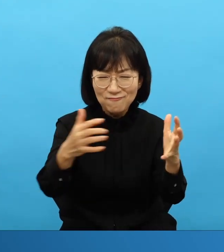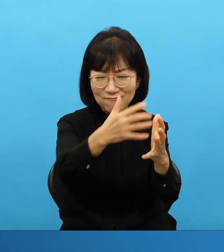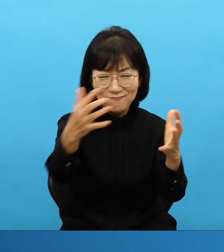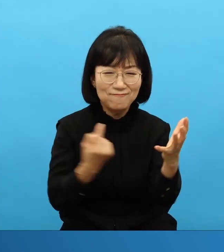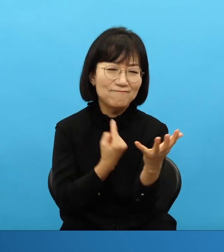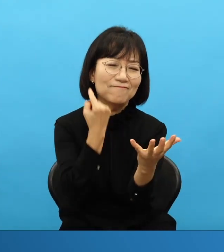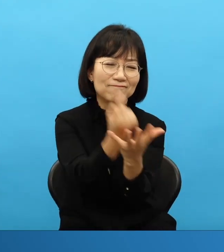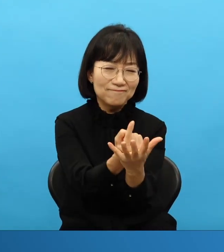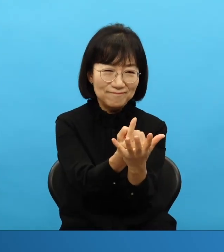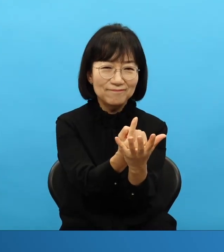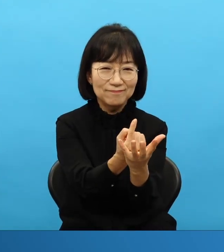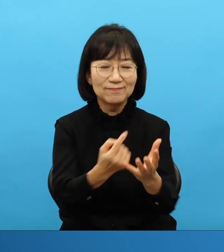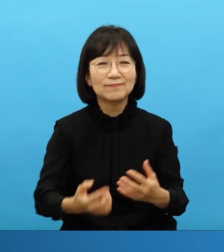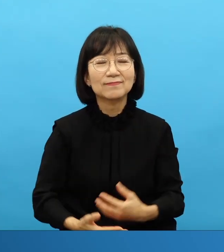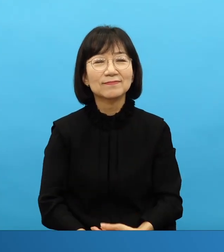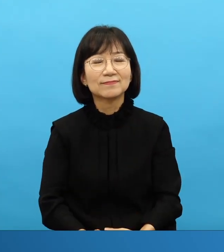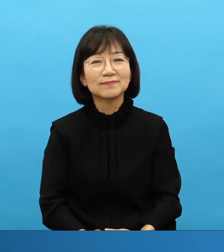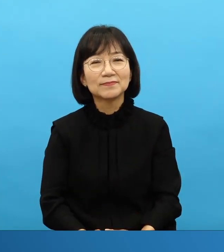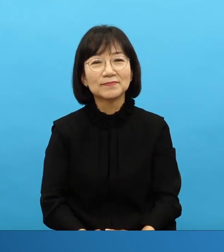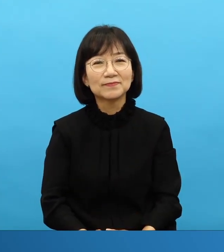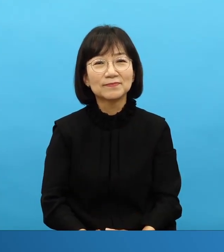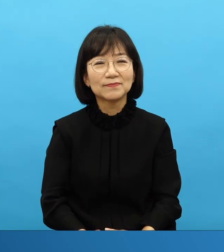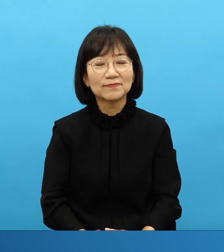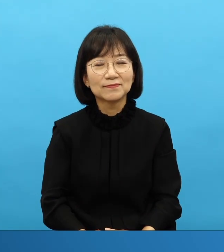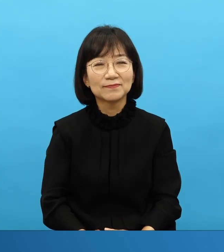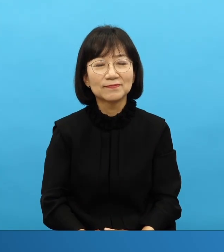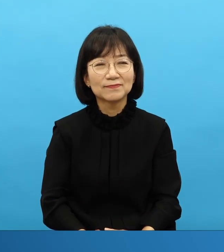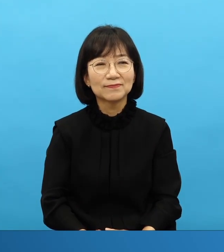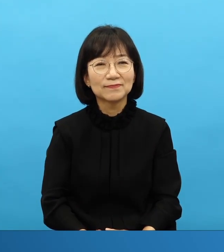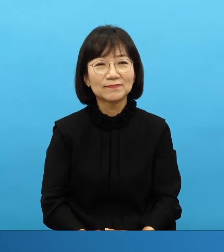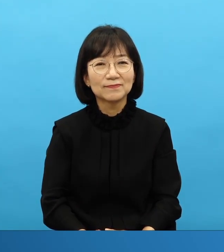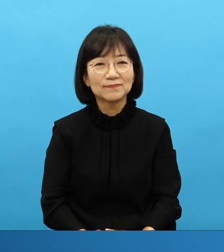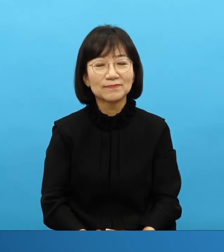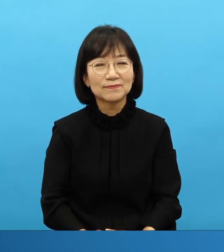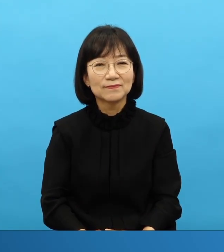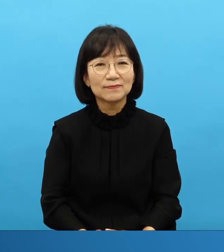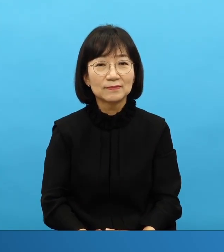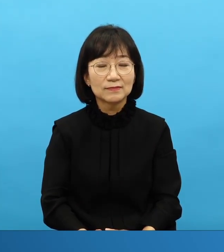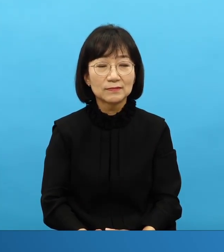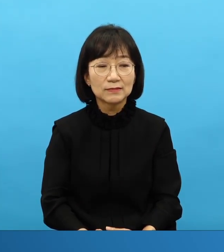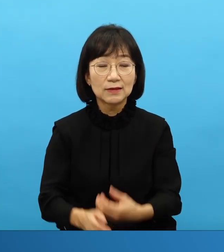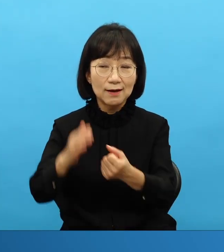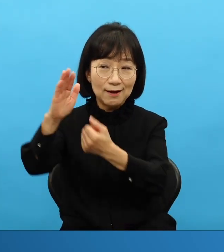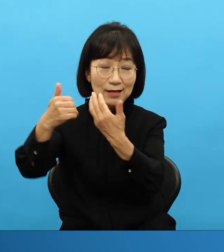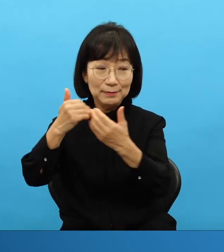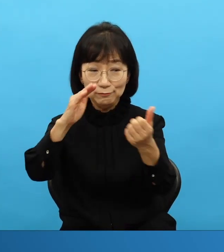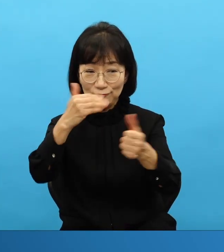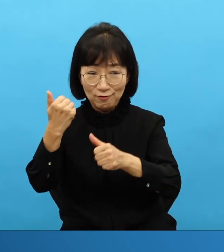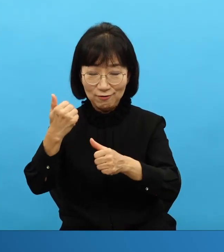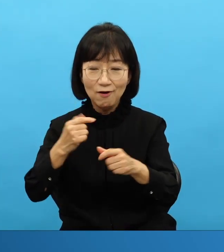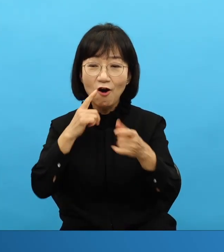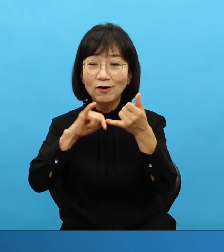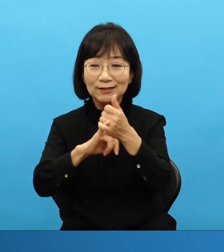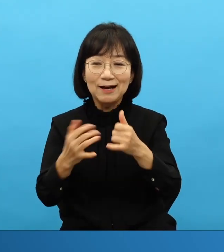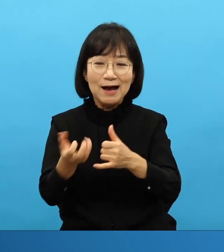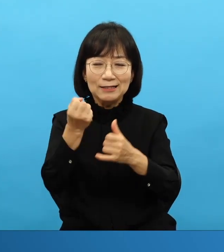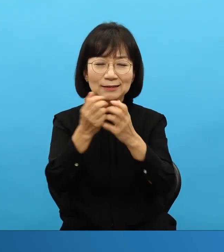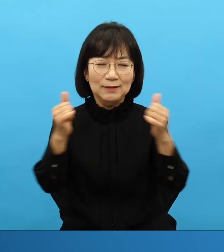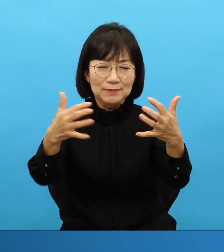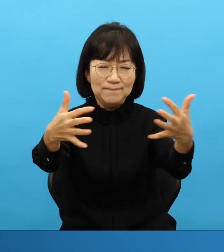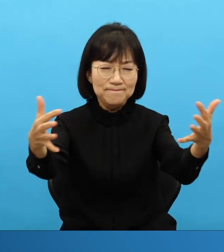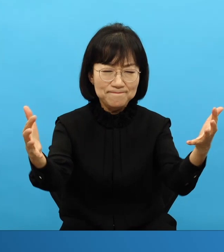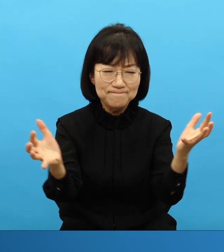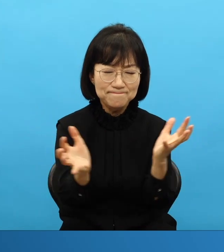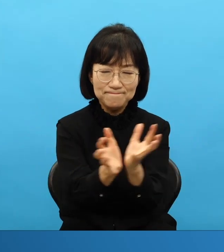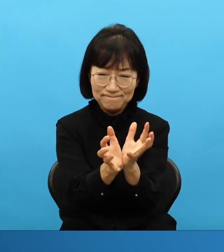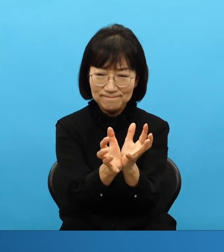人。 이 분을 받은 언약의 대 속에 있는 사람은 어떤 인생을 삽니까? 在这个约的队列之中被呼